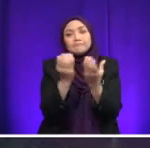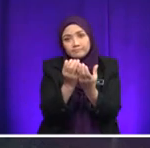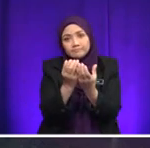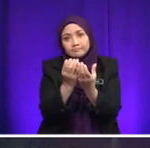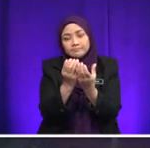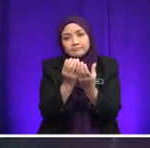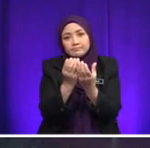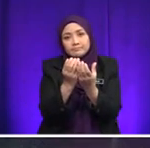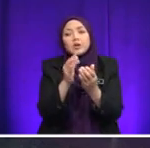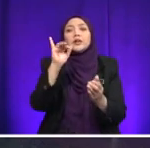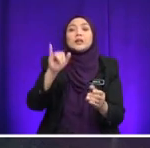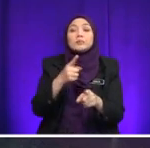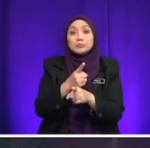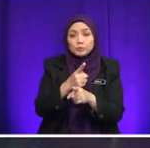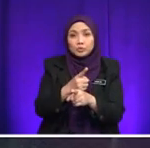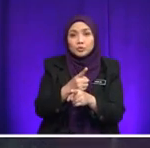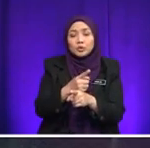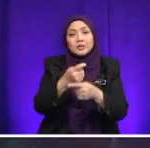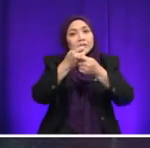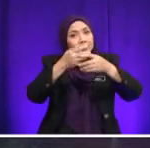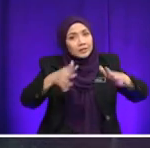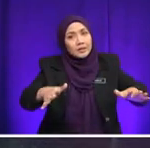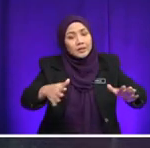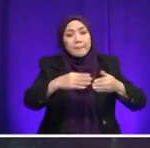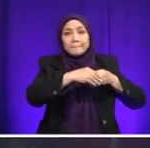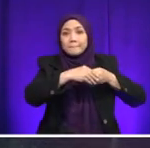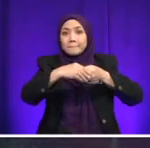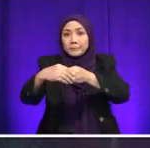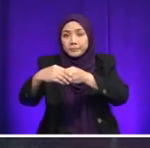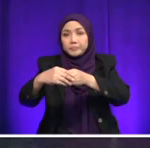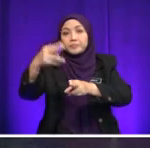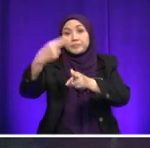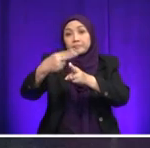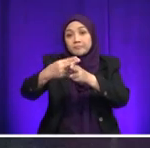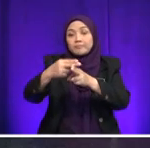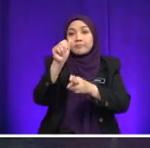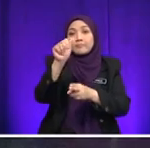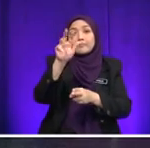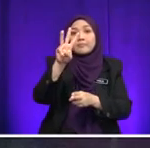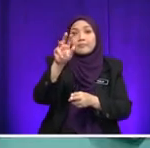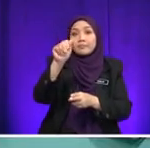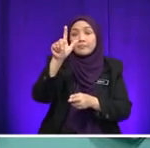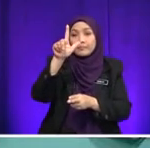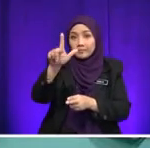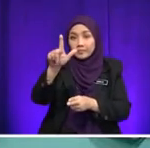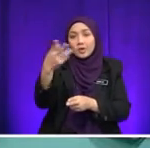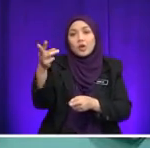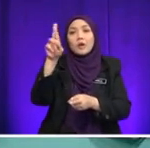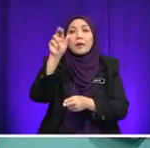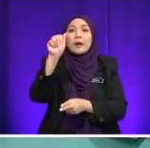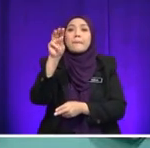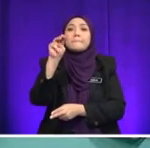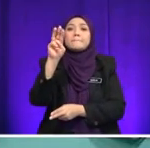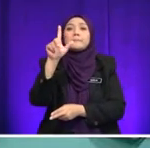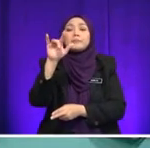Ketuhanan yang sebenarnya yang telah dipimpin oleh awal Ramli mursyidi Sidik dan juga bujang yang